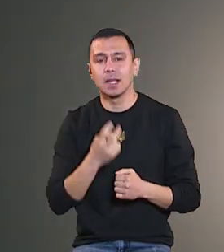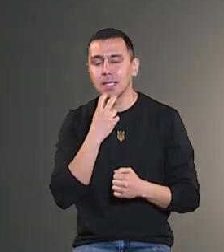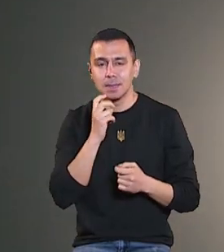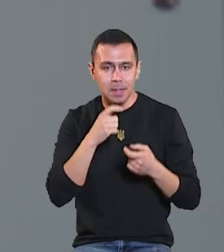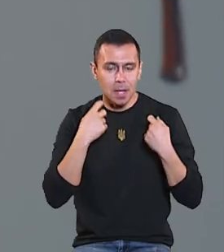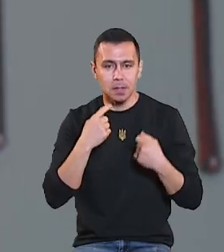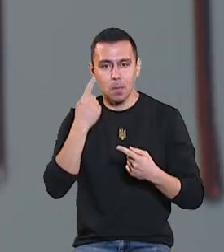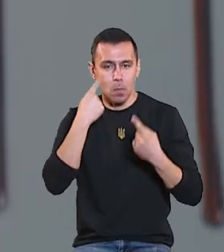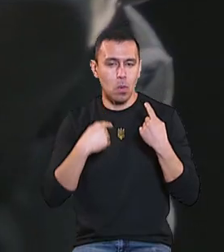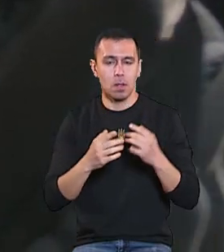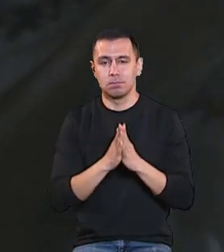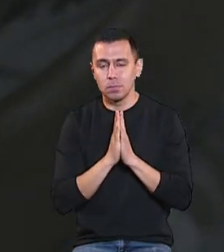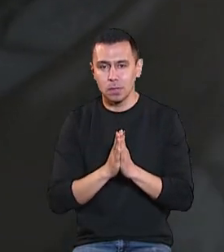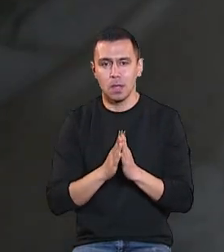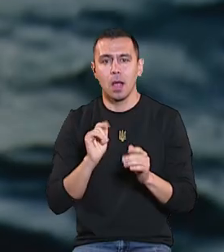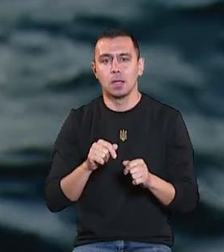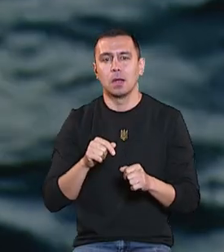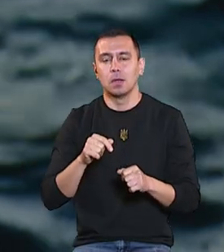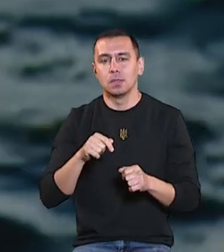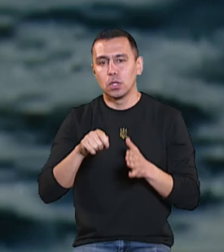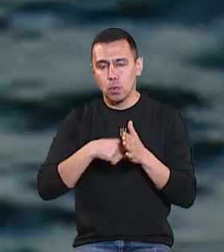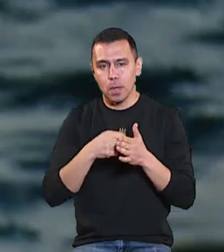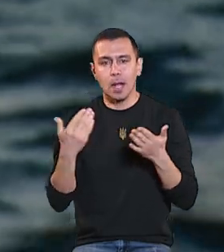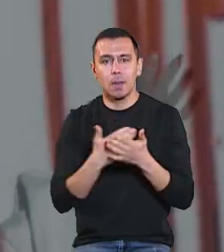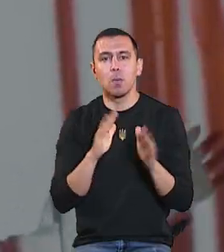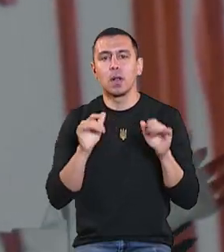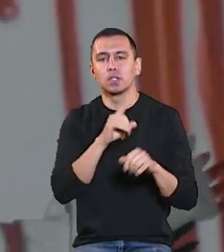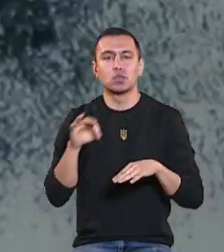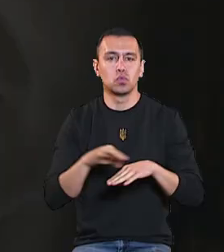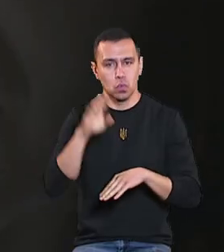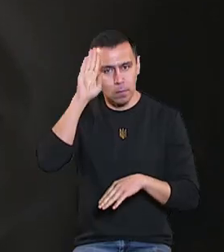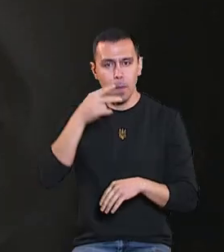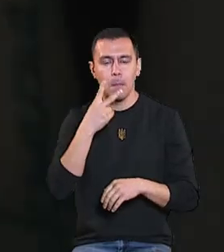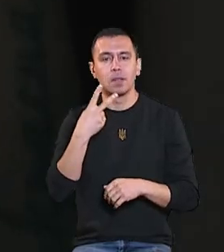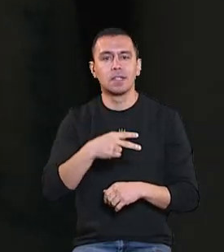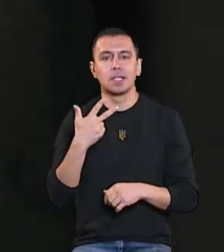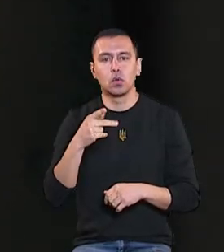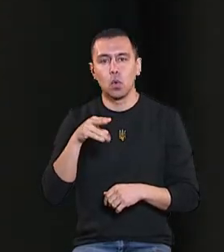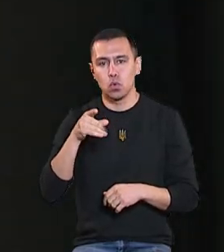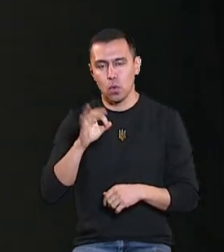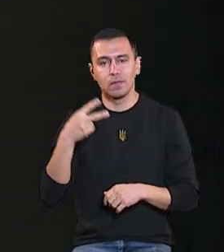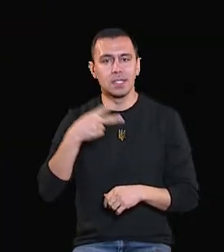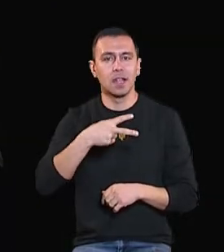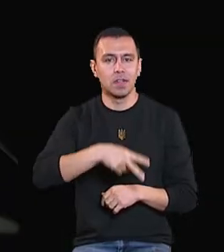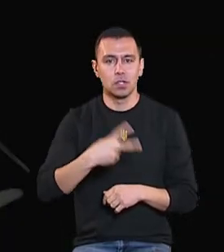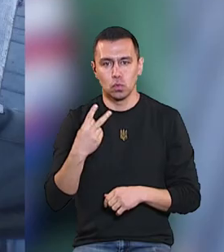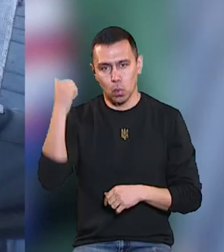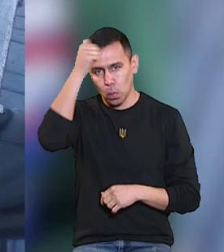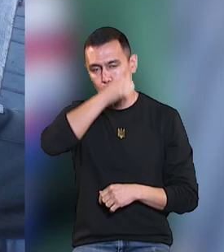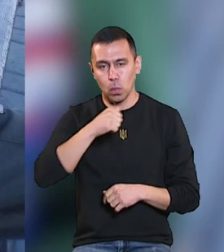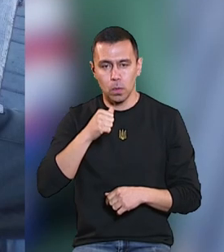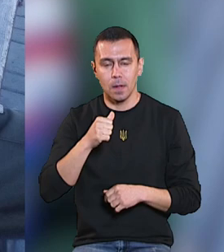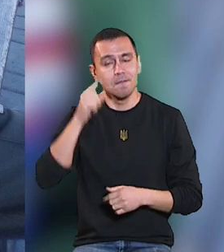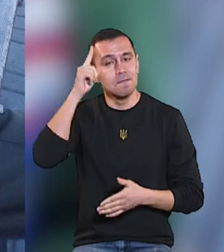молилася, плакала, а ще, розповіла Тамара, на зйомках кліпу прощалася з чоловіком, якого бачила 23 лютого 2022 року,